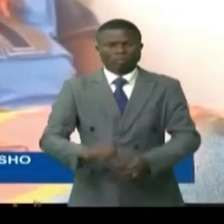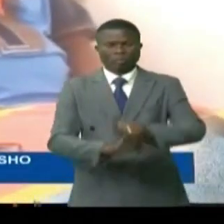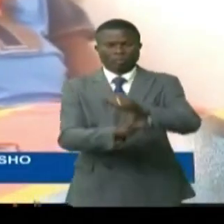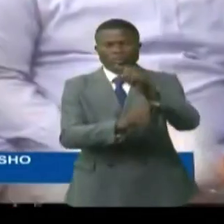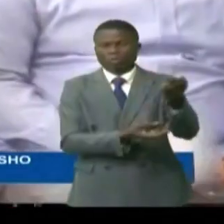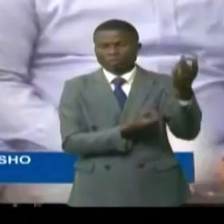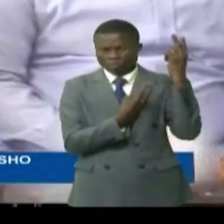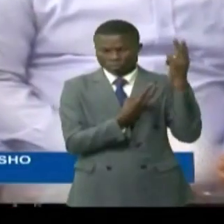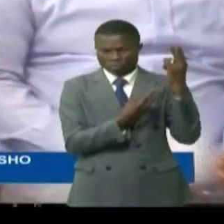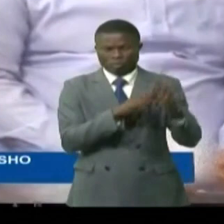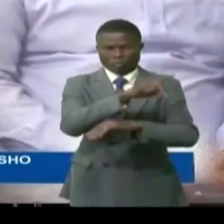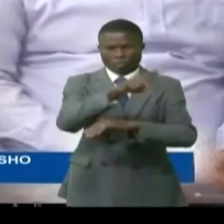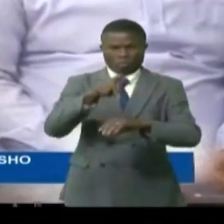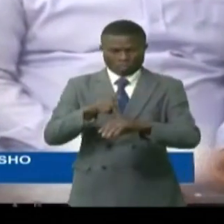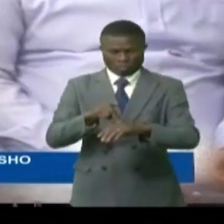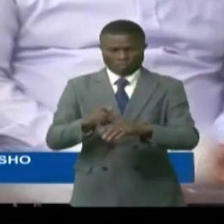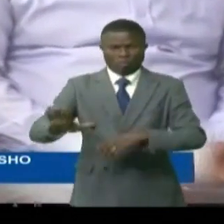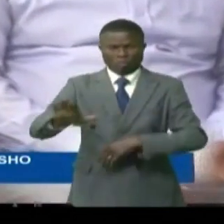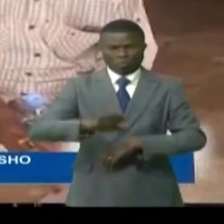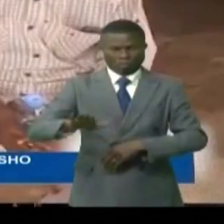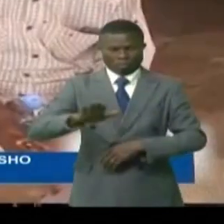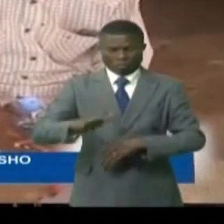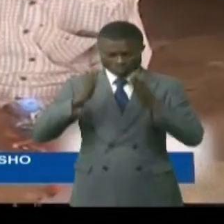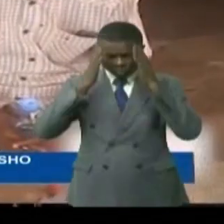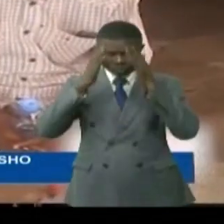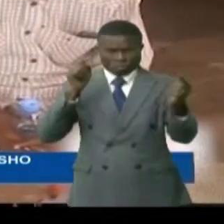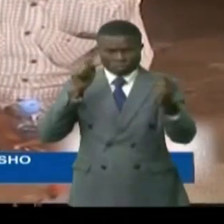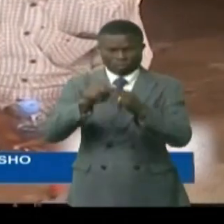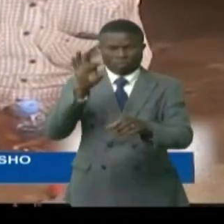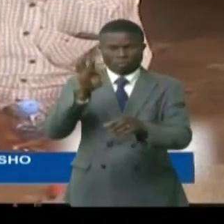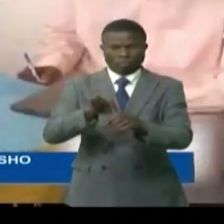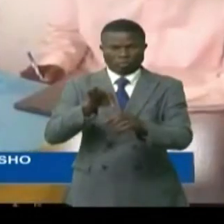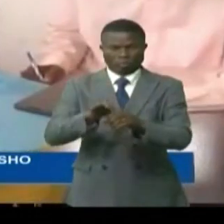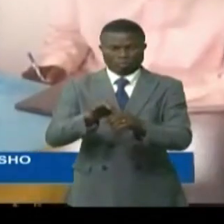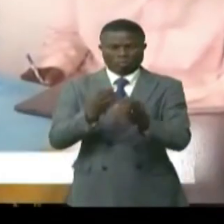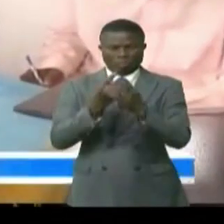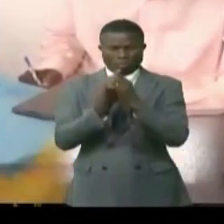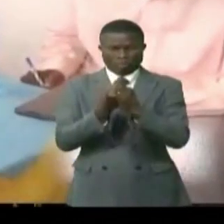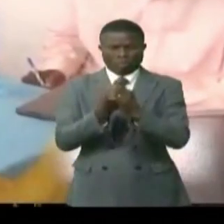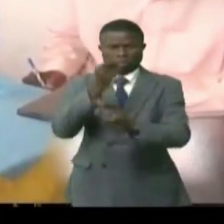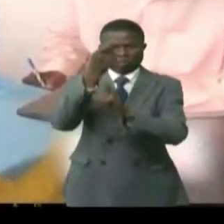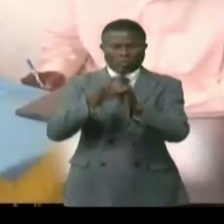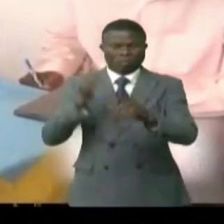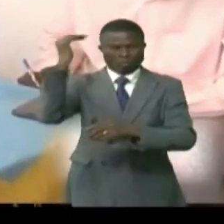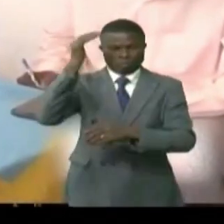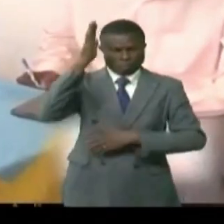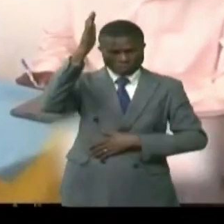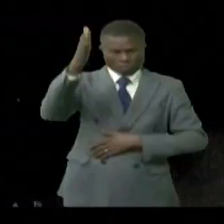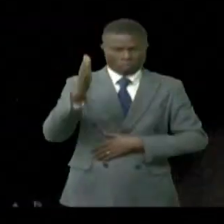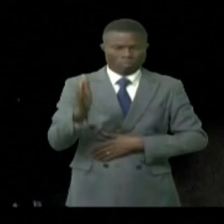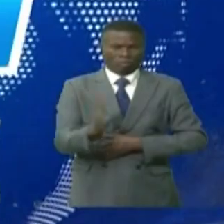les valeurs en cette période où le pays se dirige vers les élections d'ici décembre prochain.